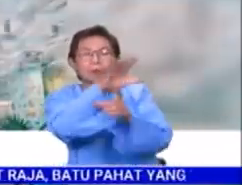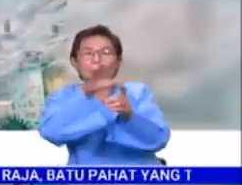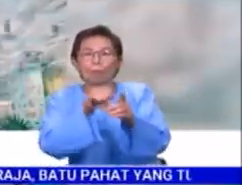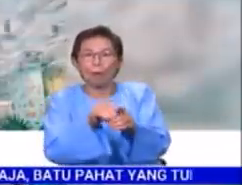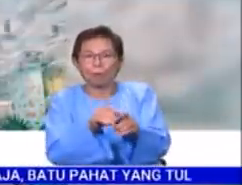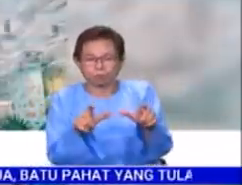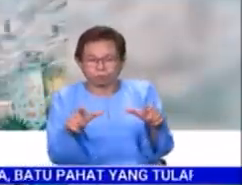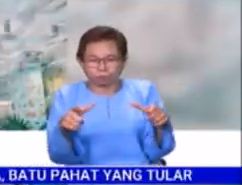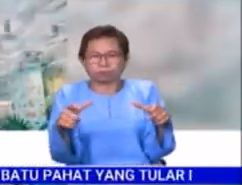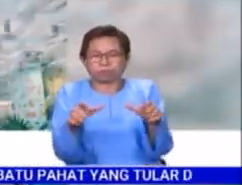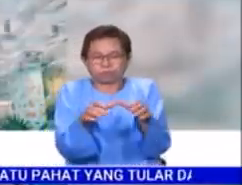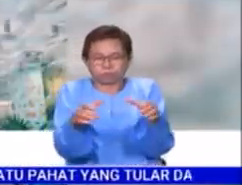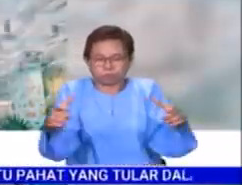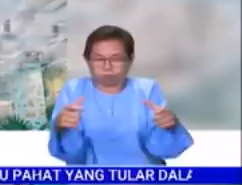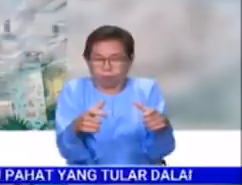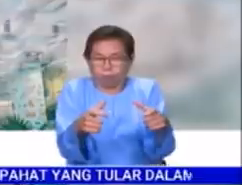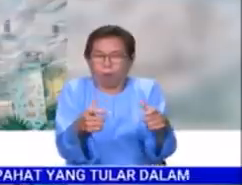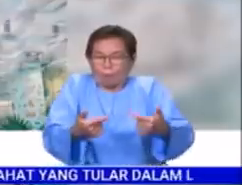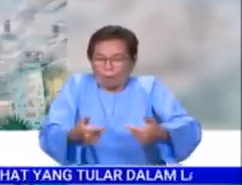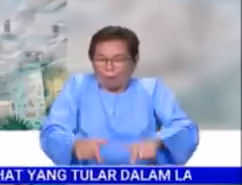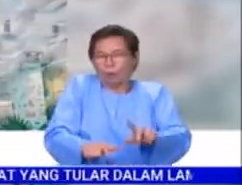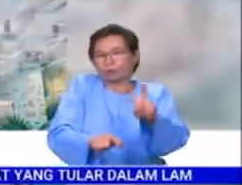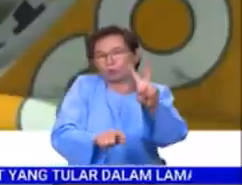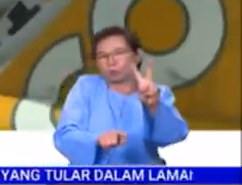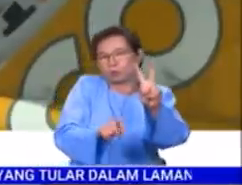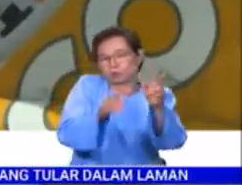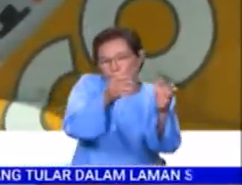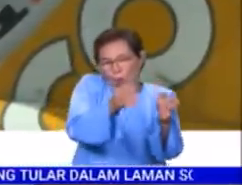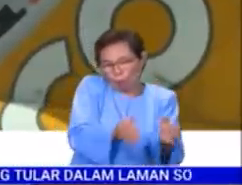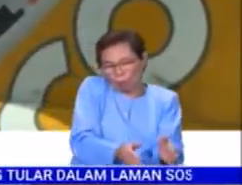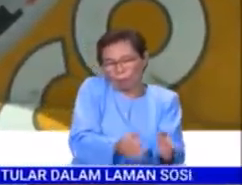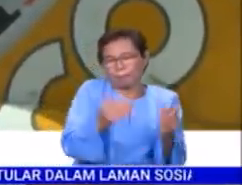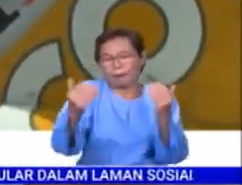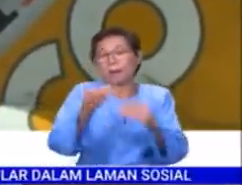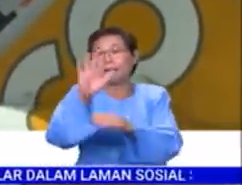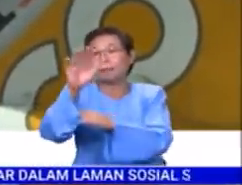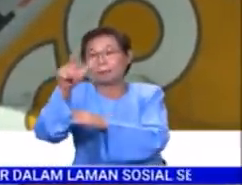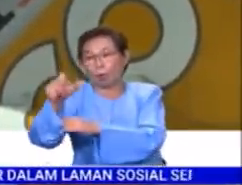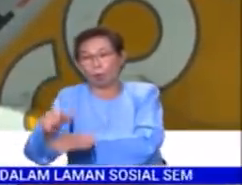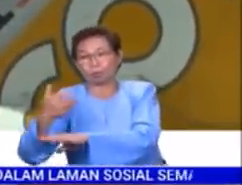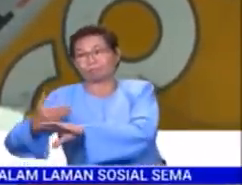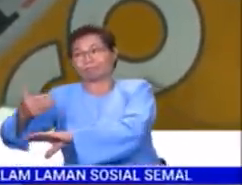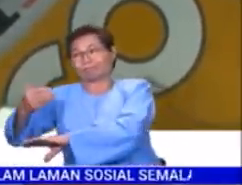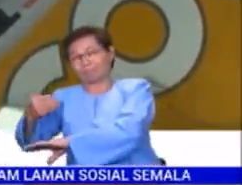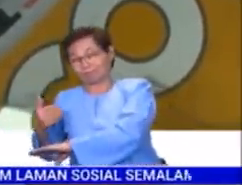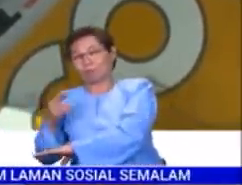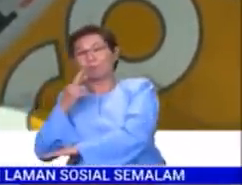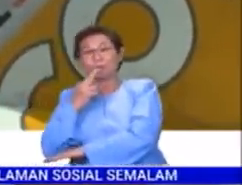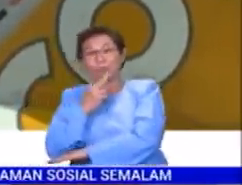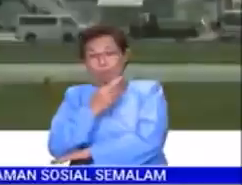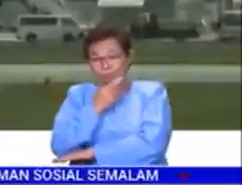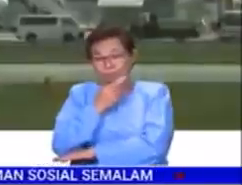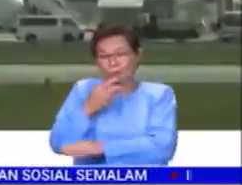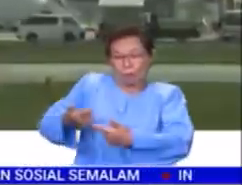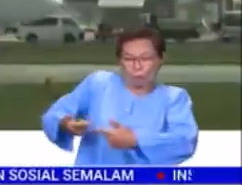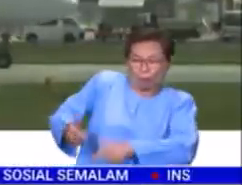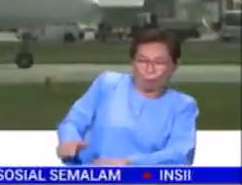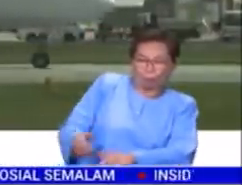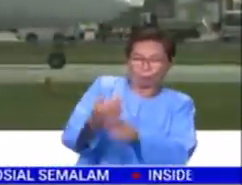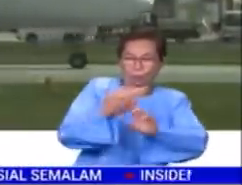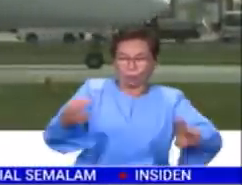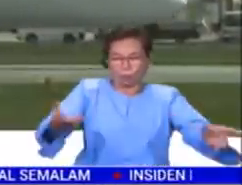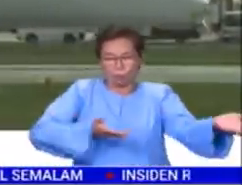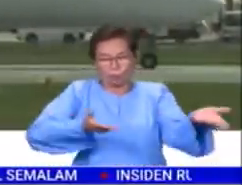saiz kumpulan yang dibenarkan hanya 2 orang berbanding 5 sebelum ini. Restoran pula hanya dibenarkan